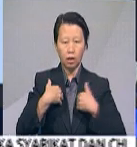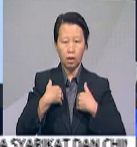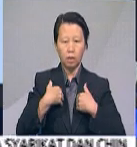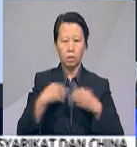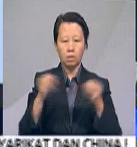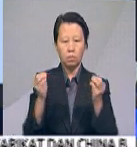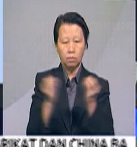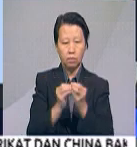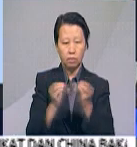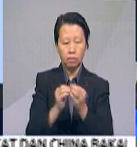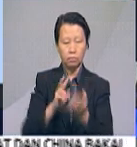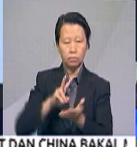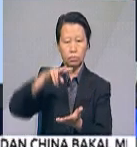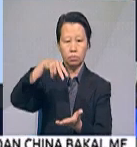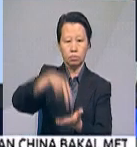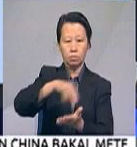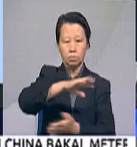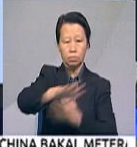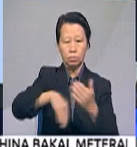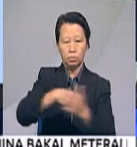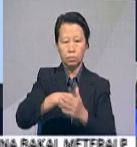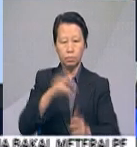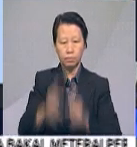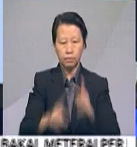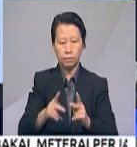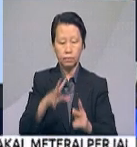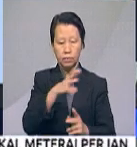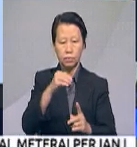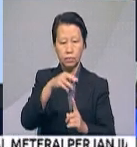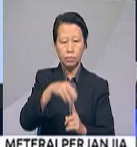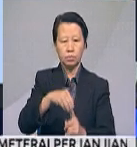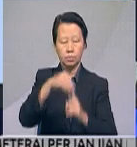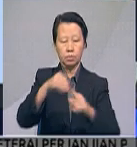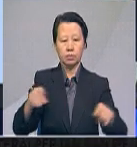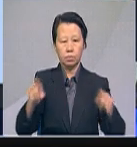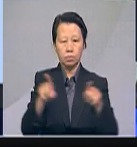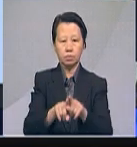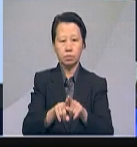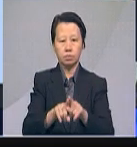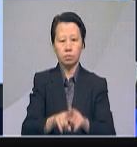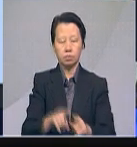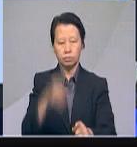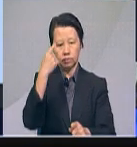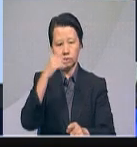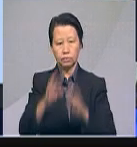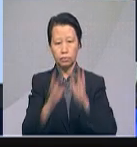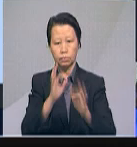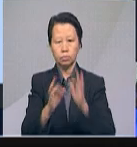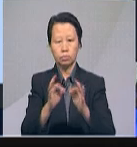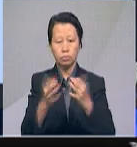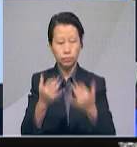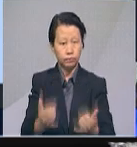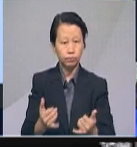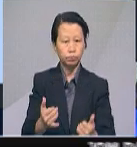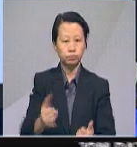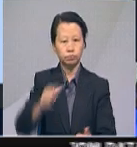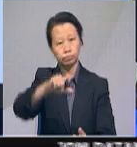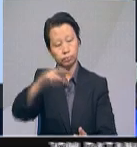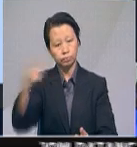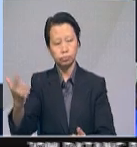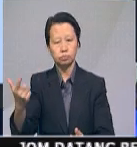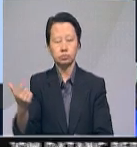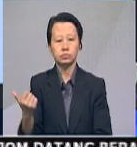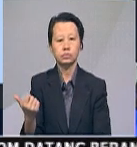can attend all the meetings and express your views. But if you go alone, if Thailand goes